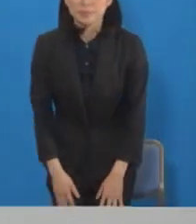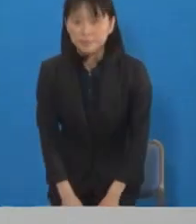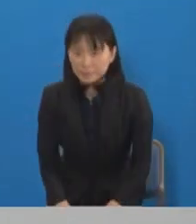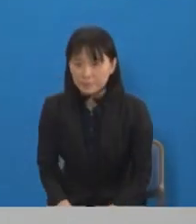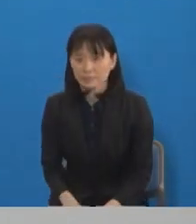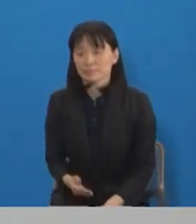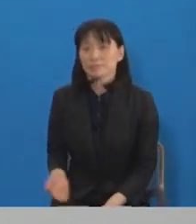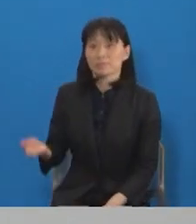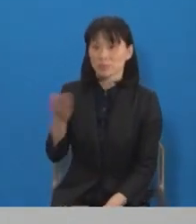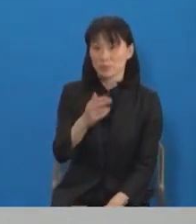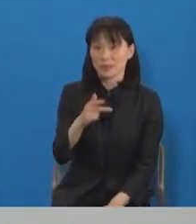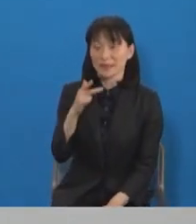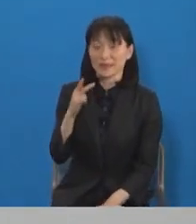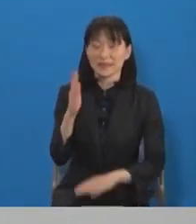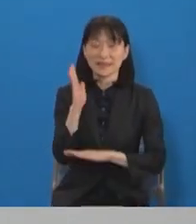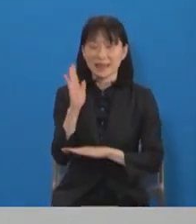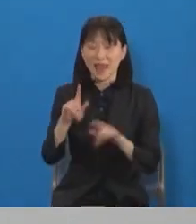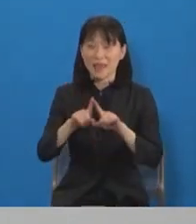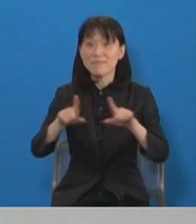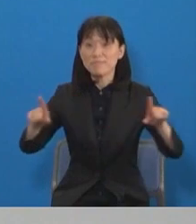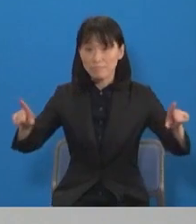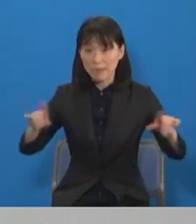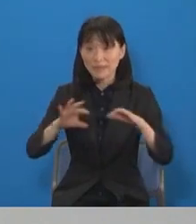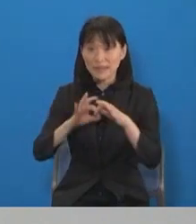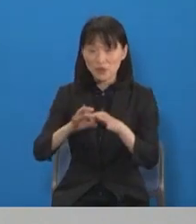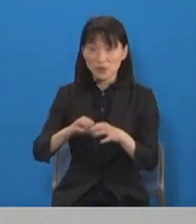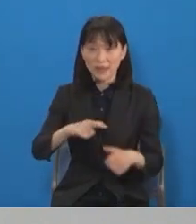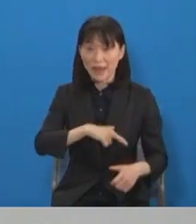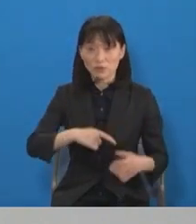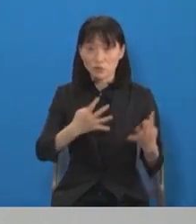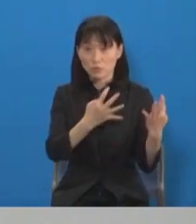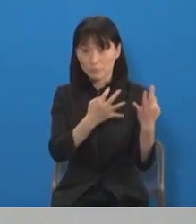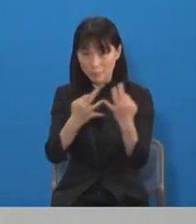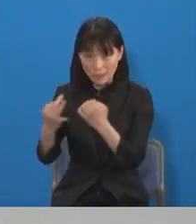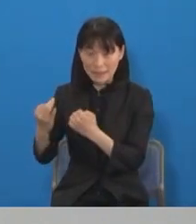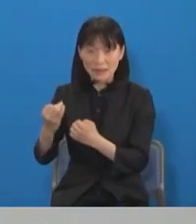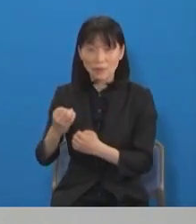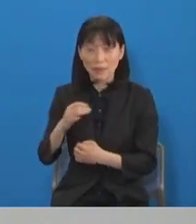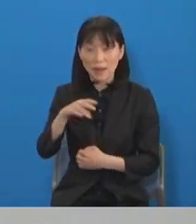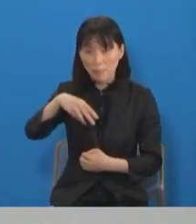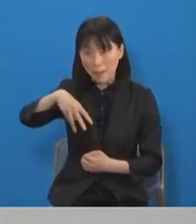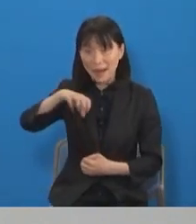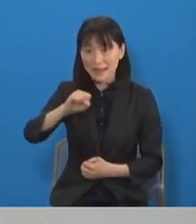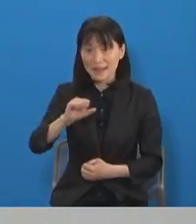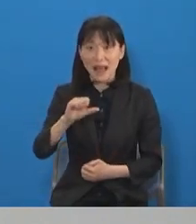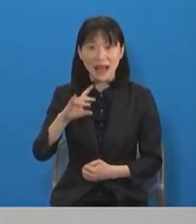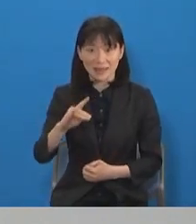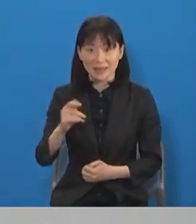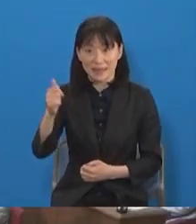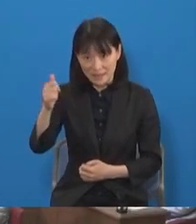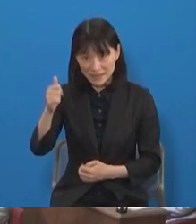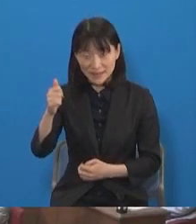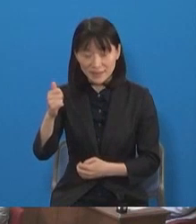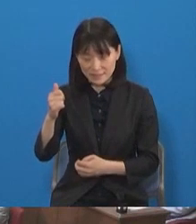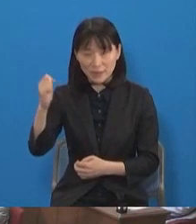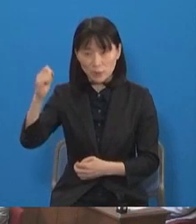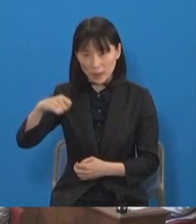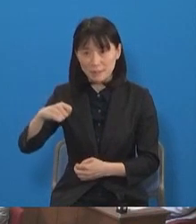次に、市政一般について、熊沢正明議員に発言を許します。熊沢議